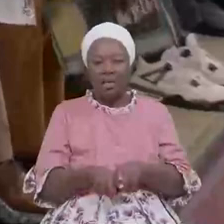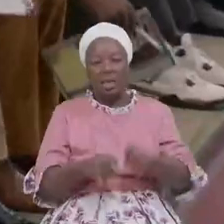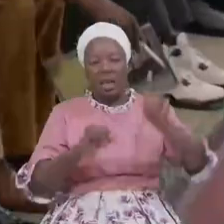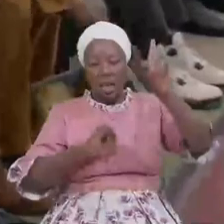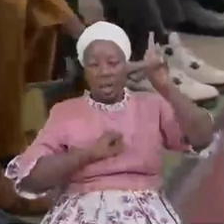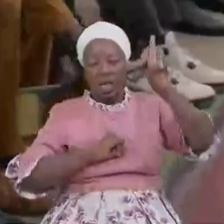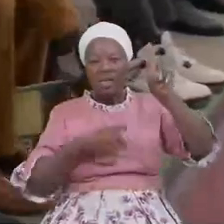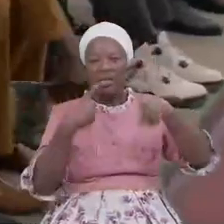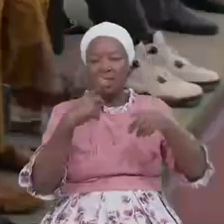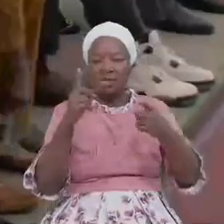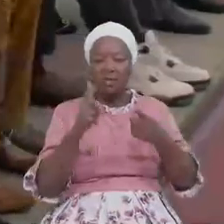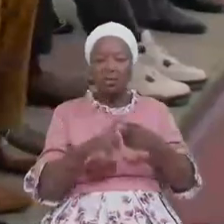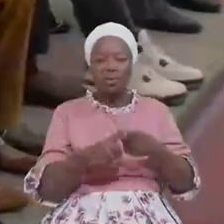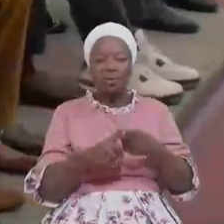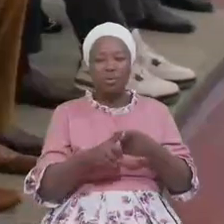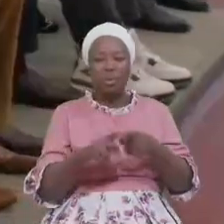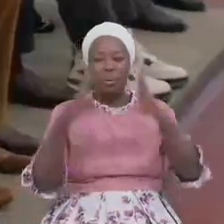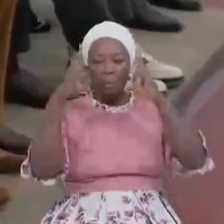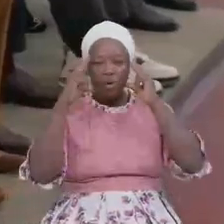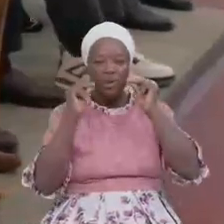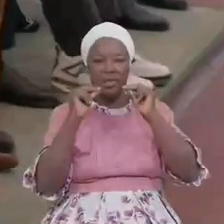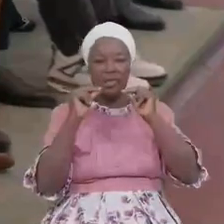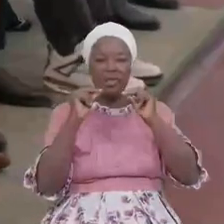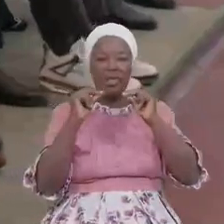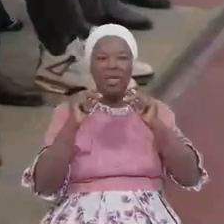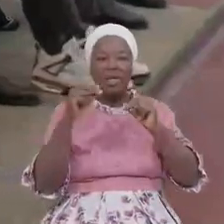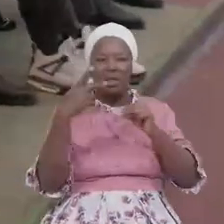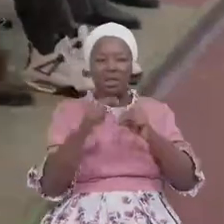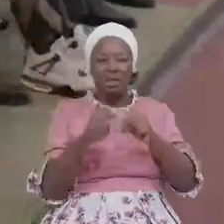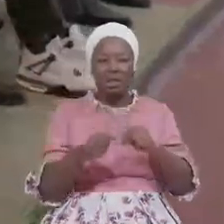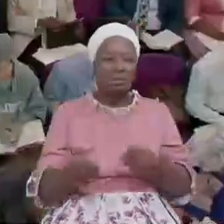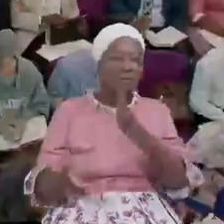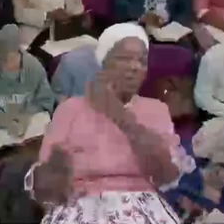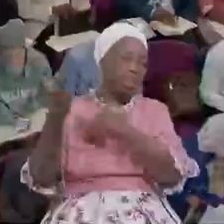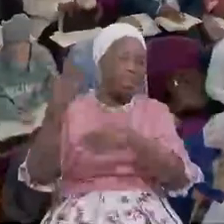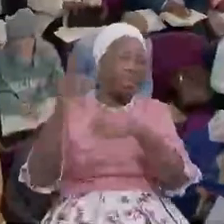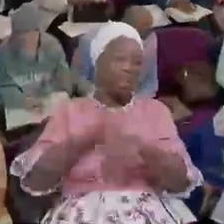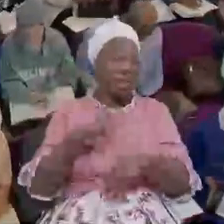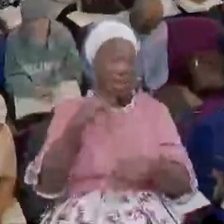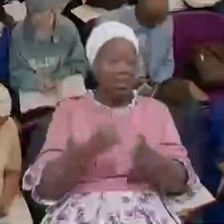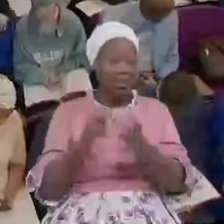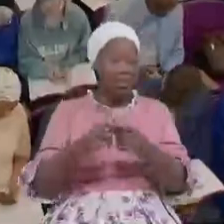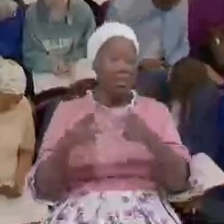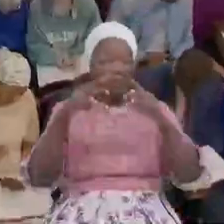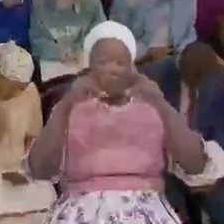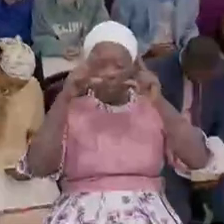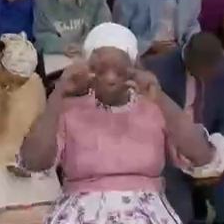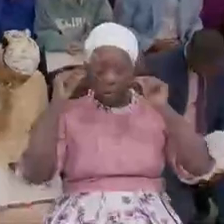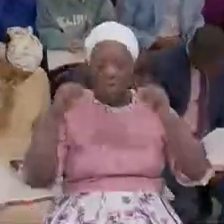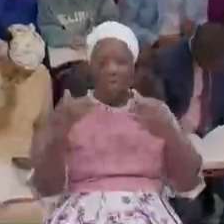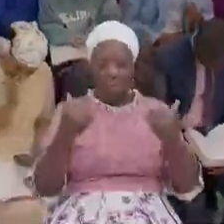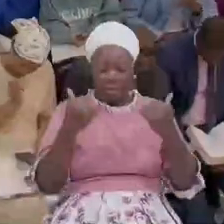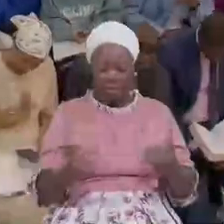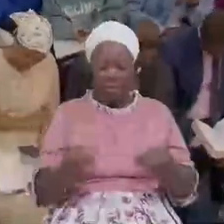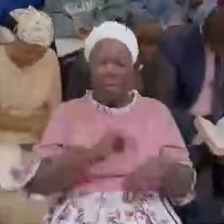Moïse. Le passé, je l'ai dit à Moïse. Le présent, Je te